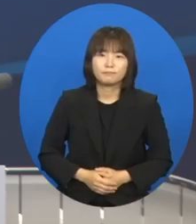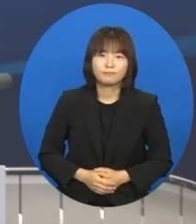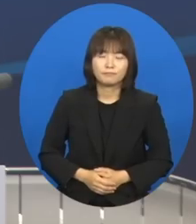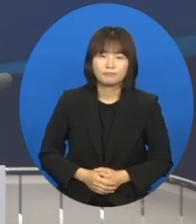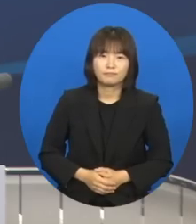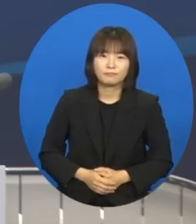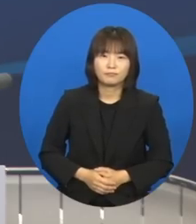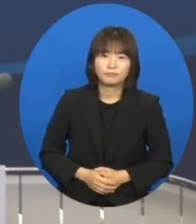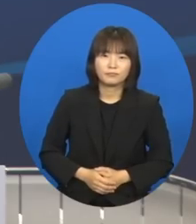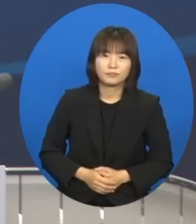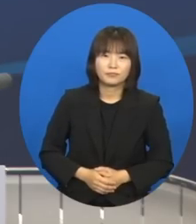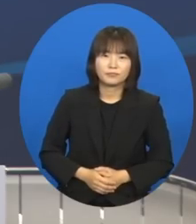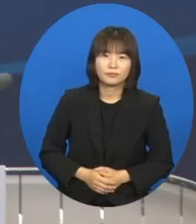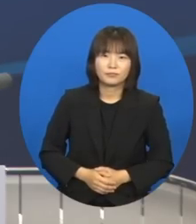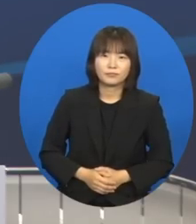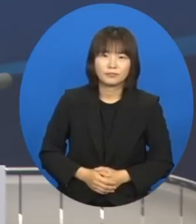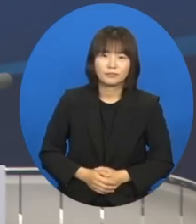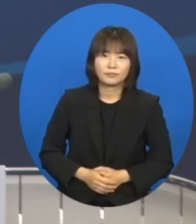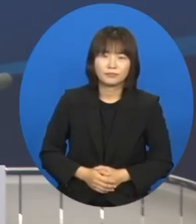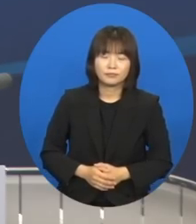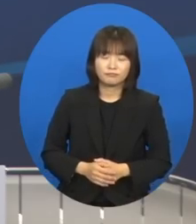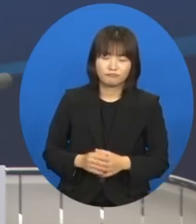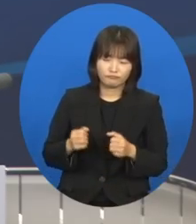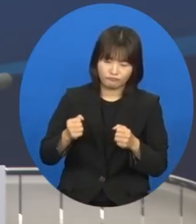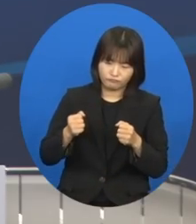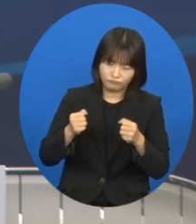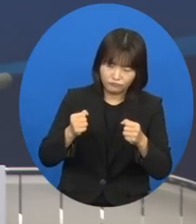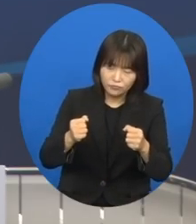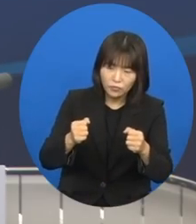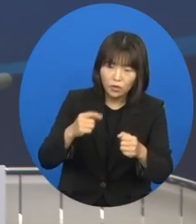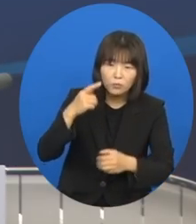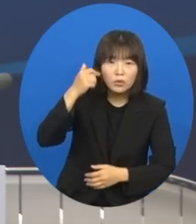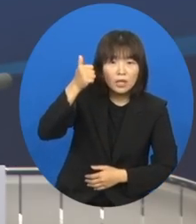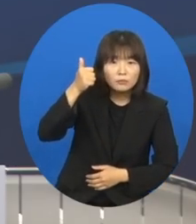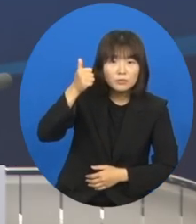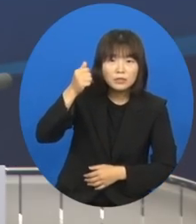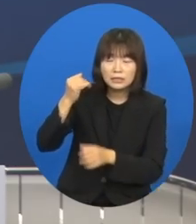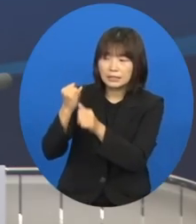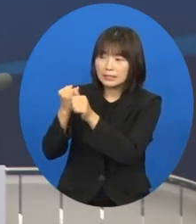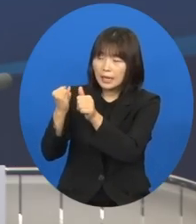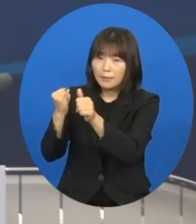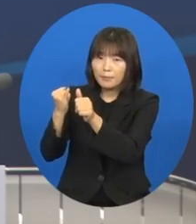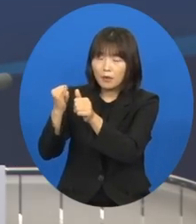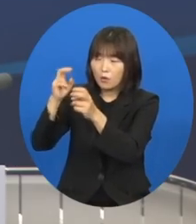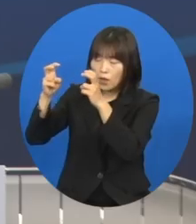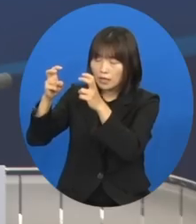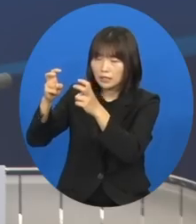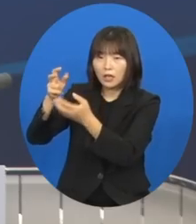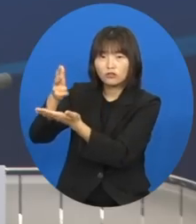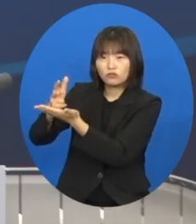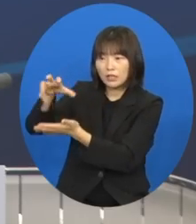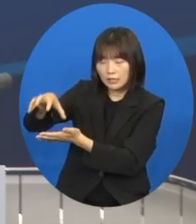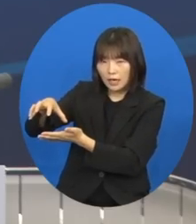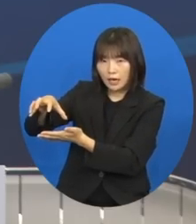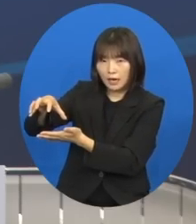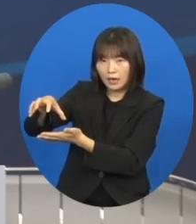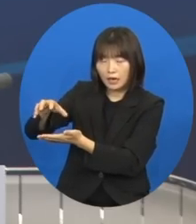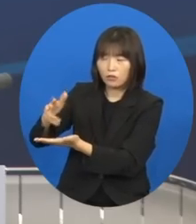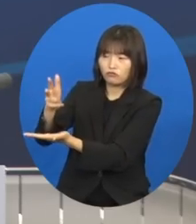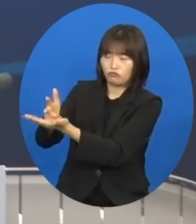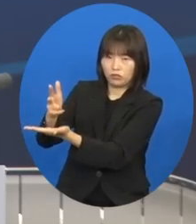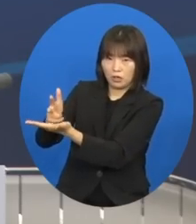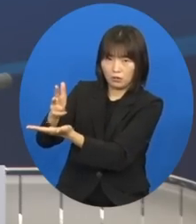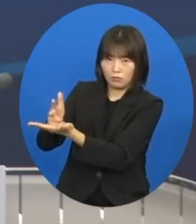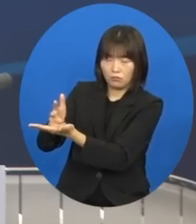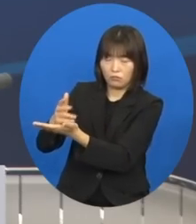간 그 길에 목사님께서 남편 직장에 있는 주차장에 차를 파킹해놓고 저를